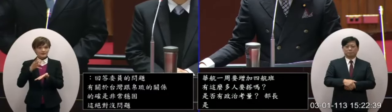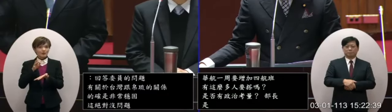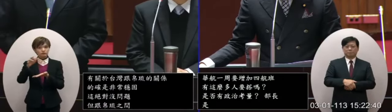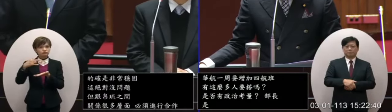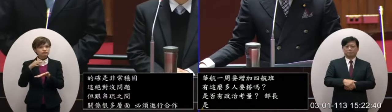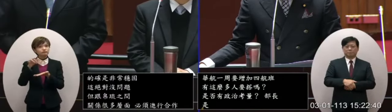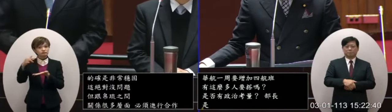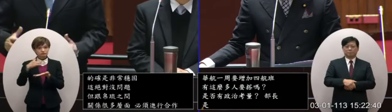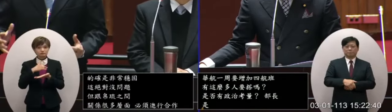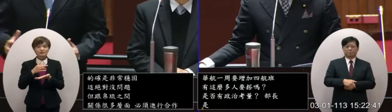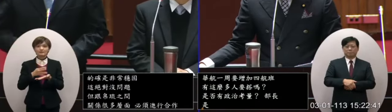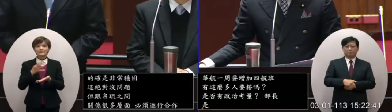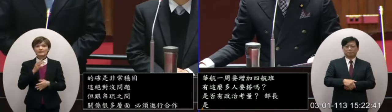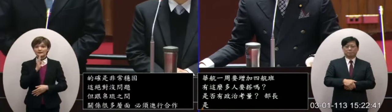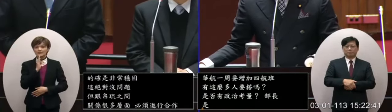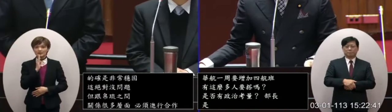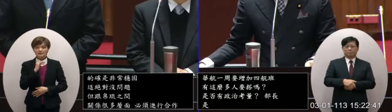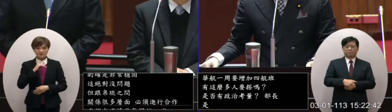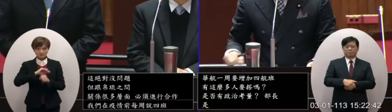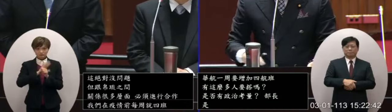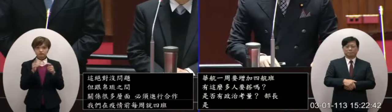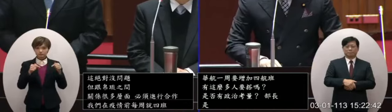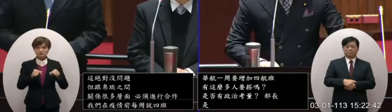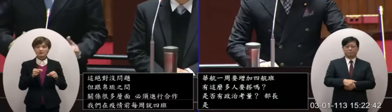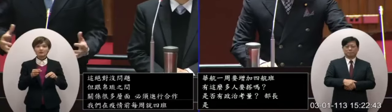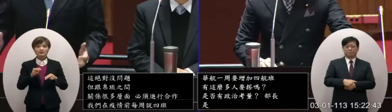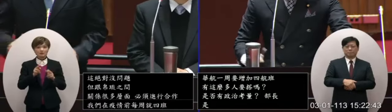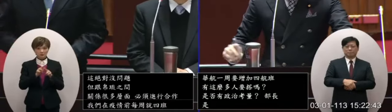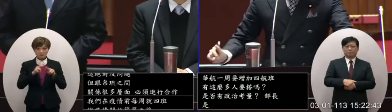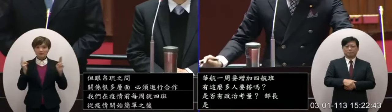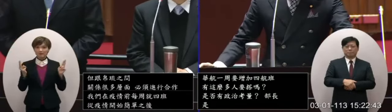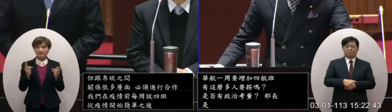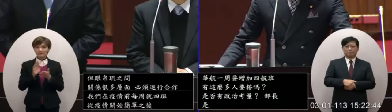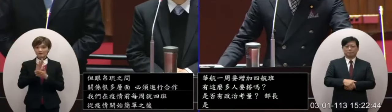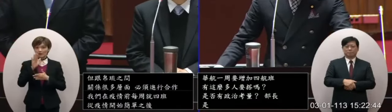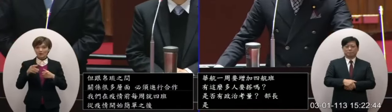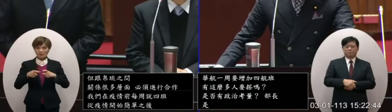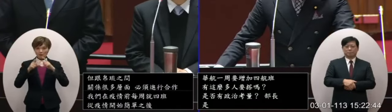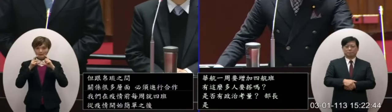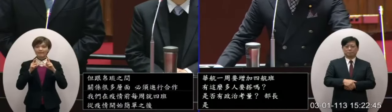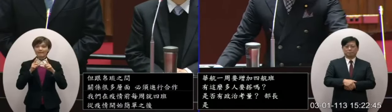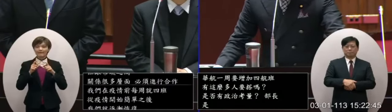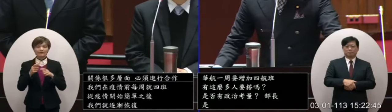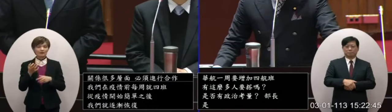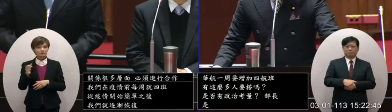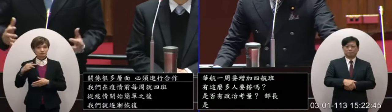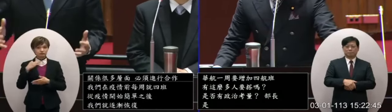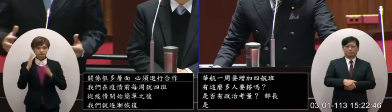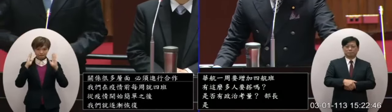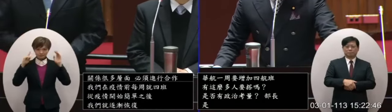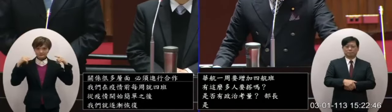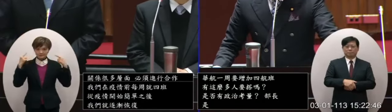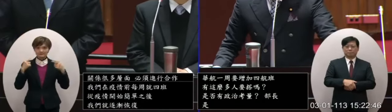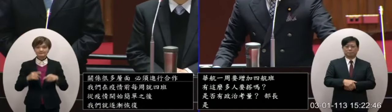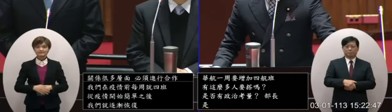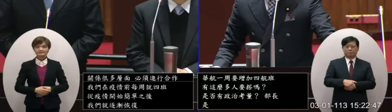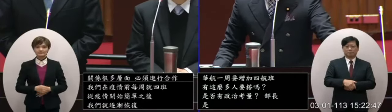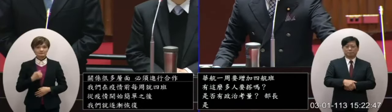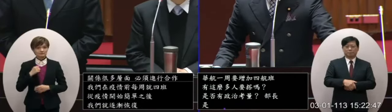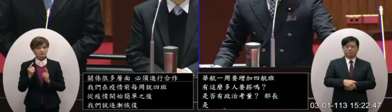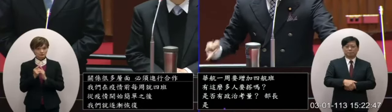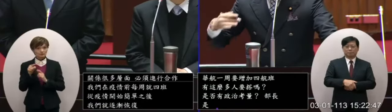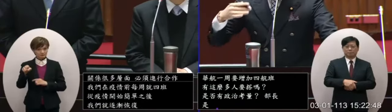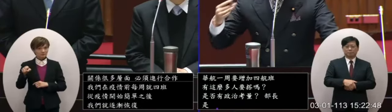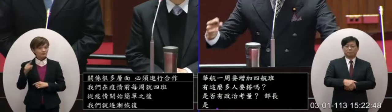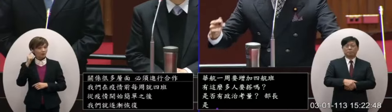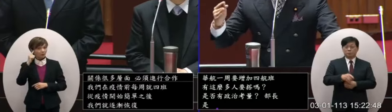就逐渐的恢复。那今年的夏天应该可以是恢复到那个疫情前的这个状况。那我想这个对帛琉来讲也是一